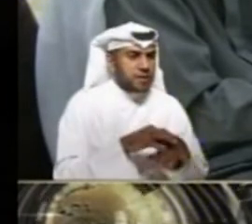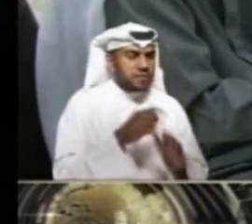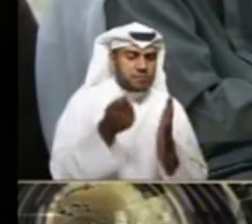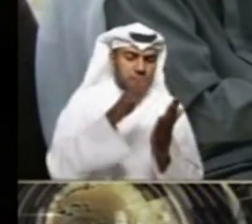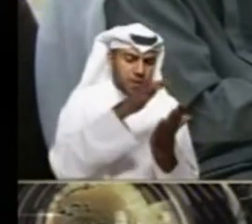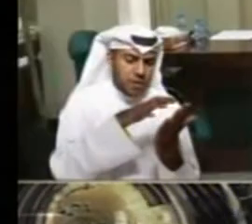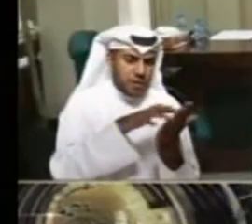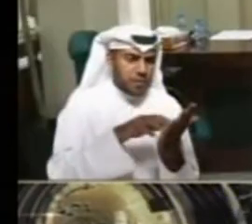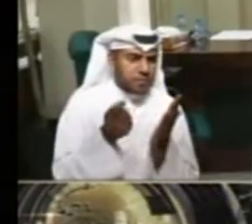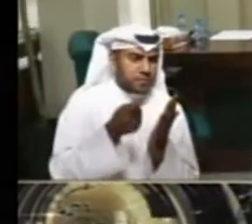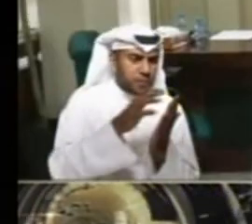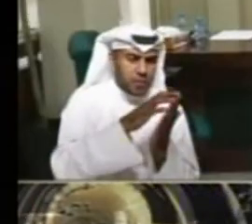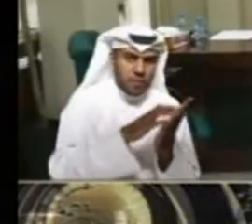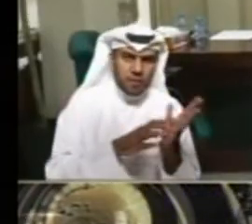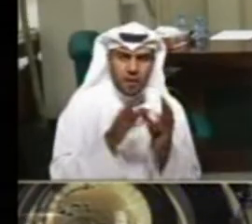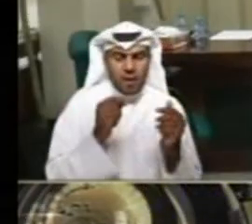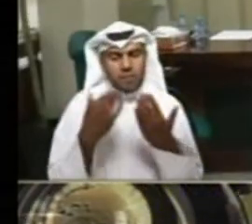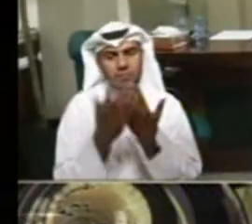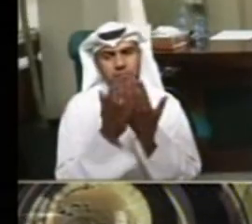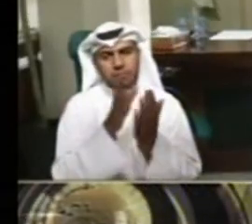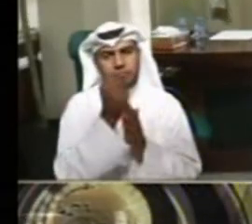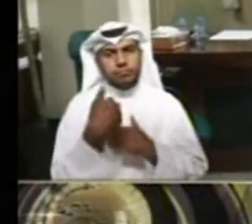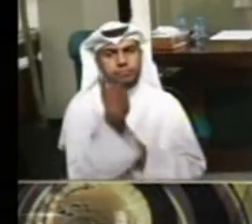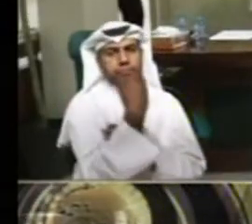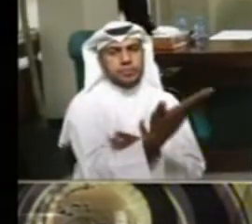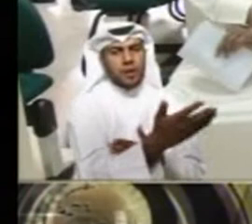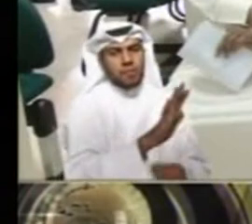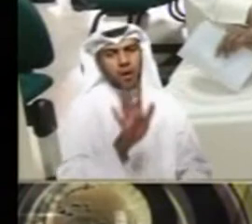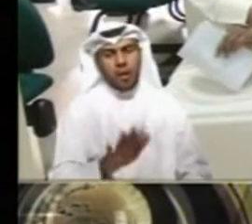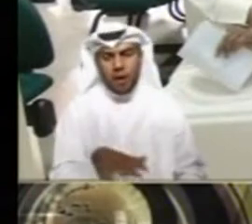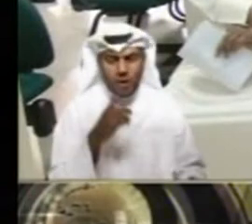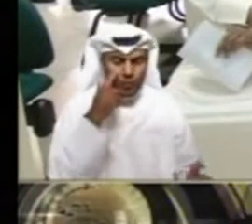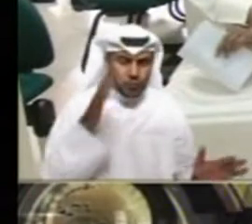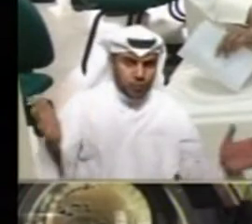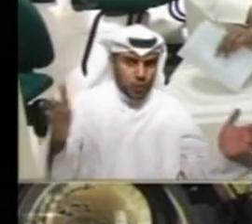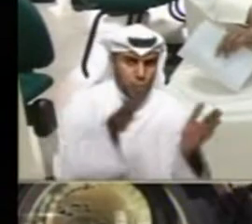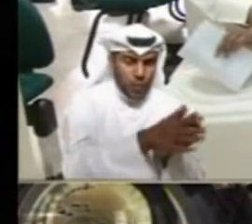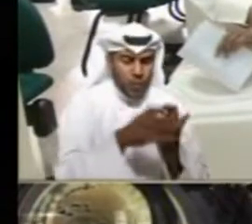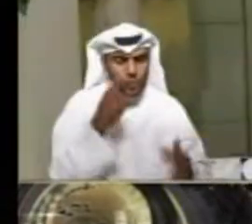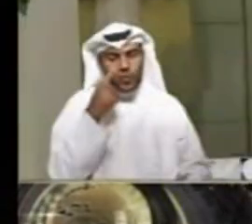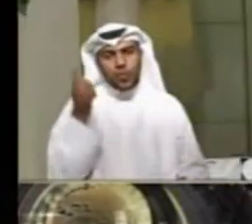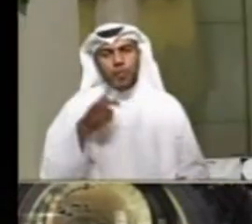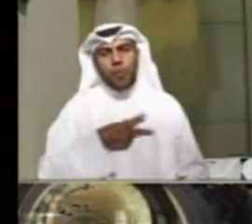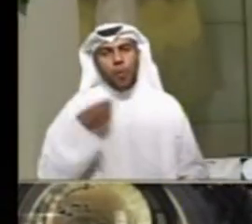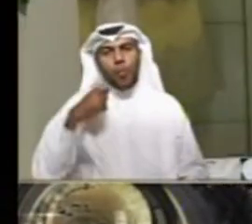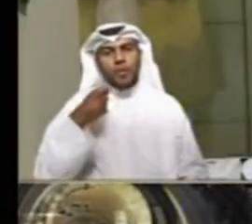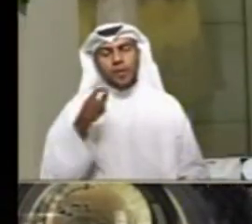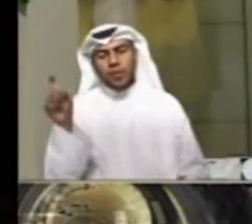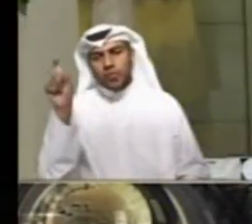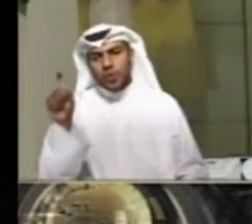الطلبات سيتم تقييم الأضرار وعرضها على مجلس الوزراء لاتخاذ القرارات اللازمة